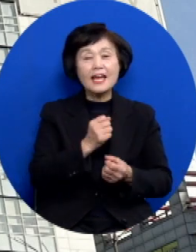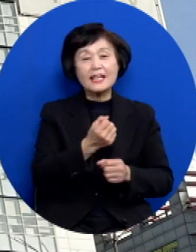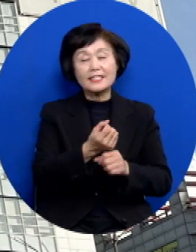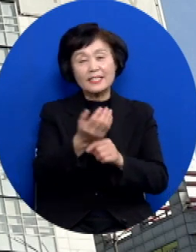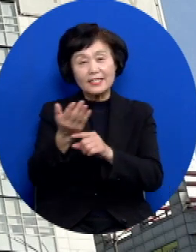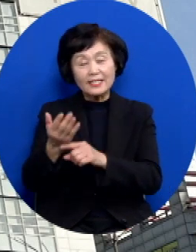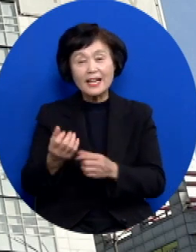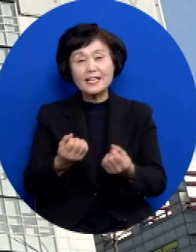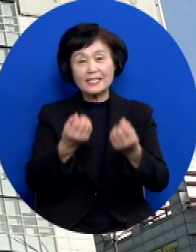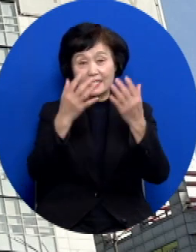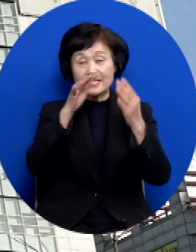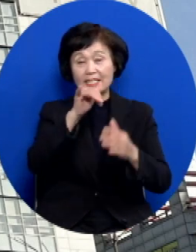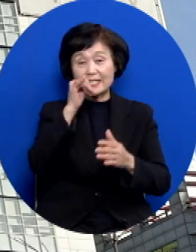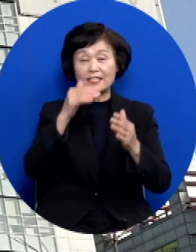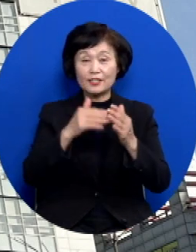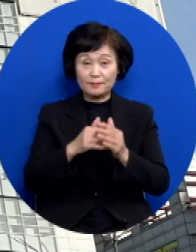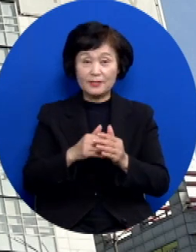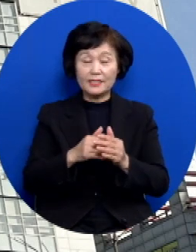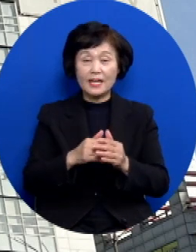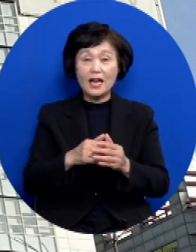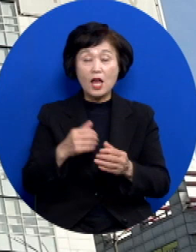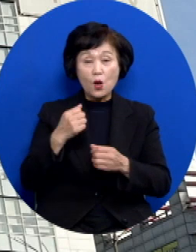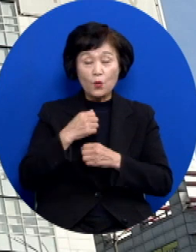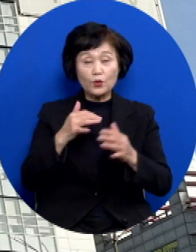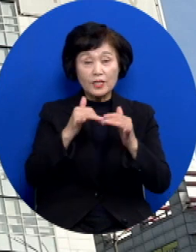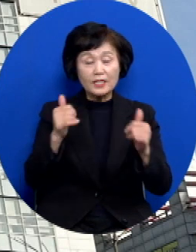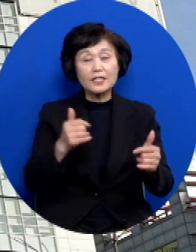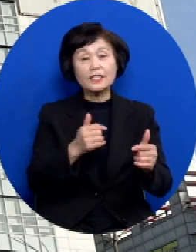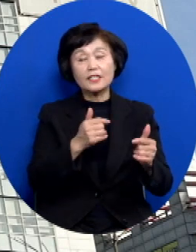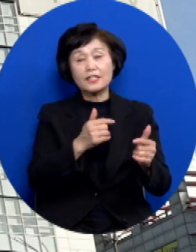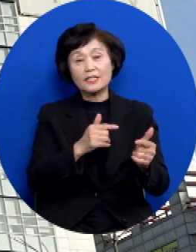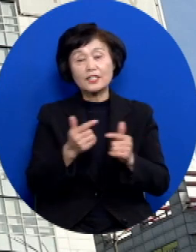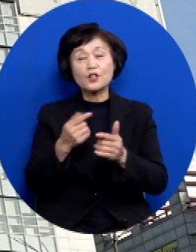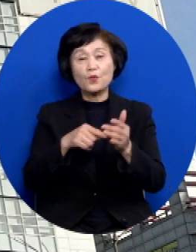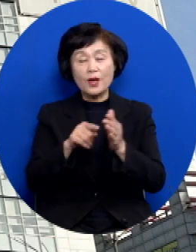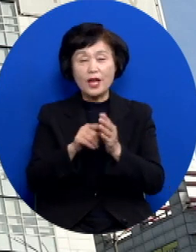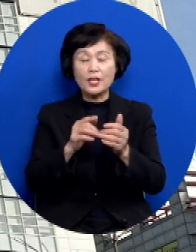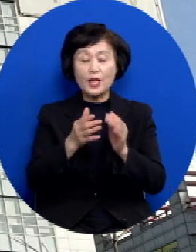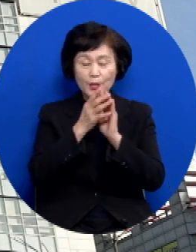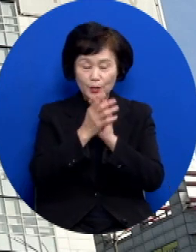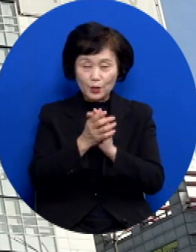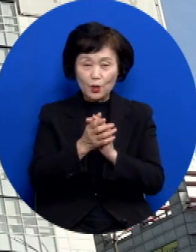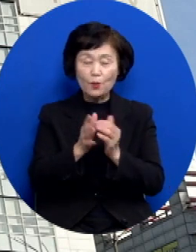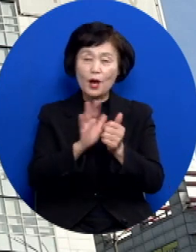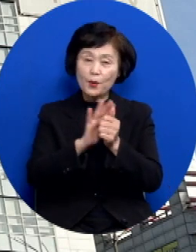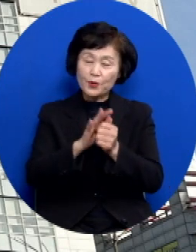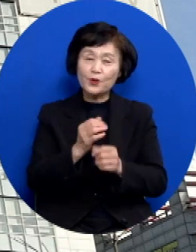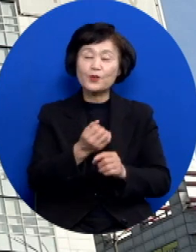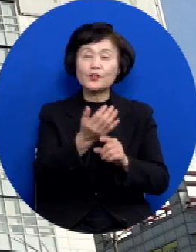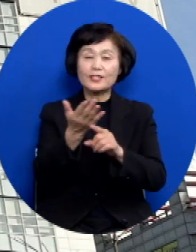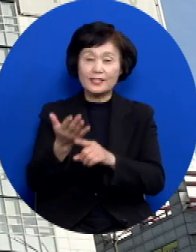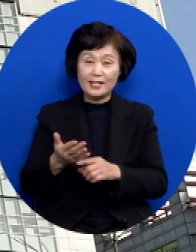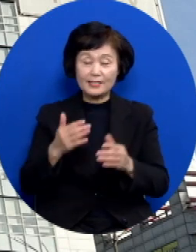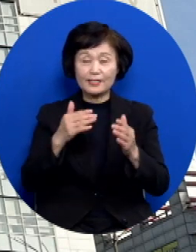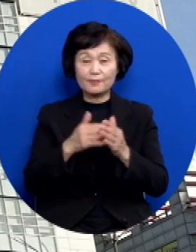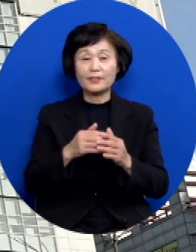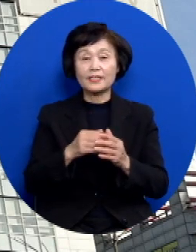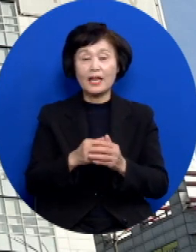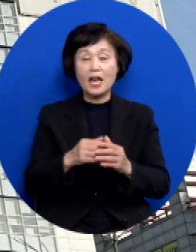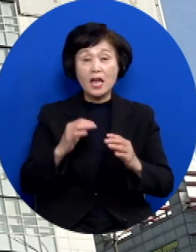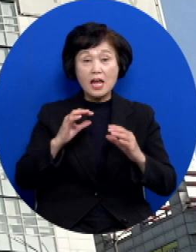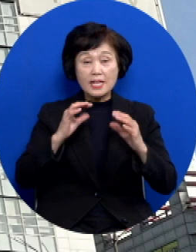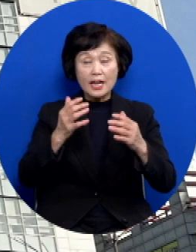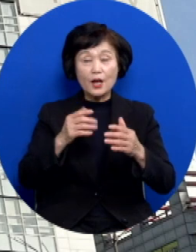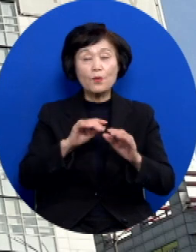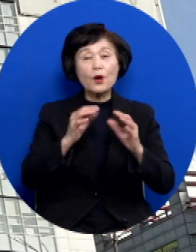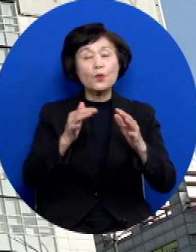행사에서 예장통합총회는 장병들을 위해 기도하고 위로금을 전달했습니다. 해병대 조영수 사단장은 국가와